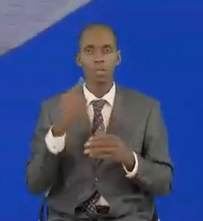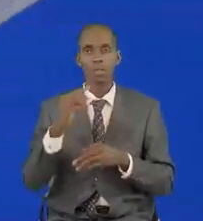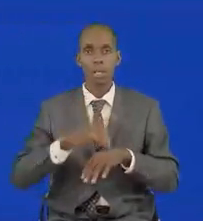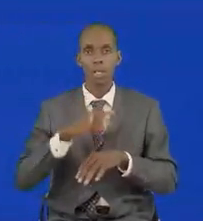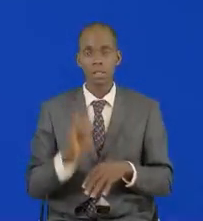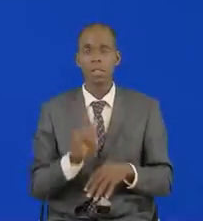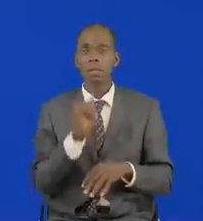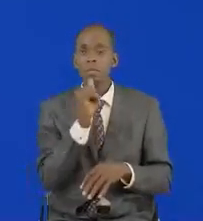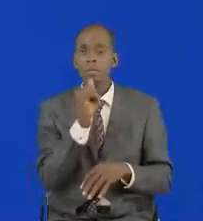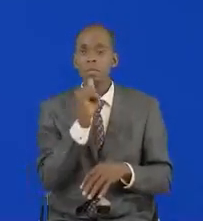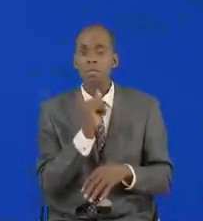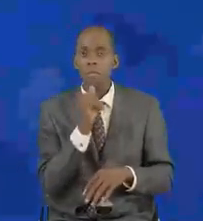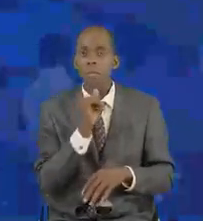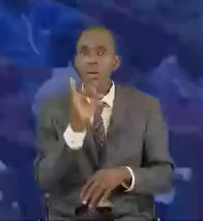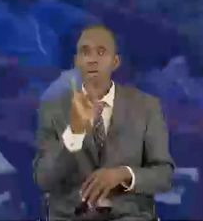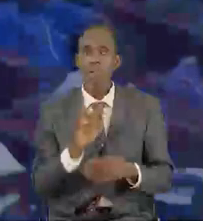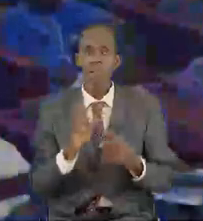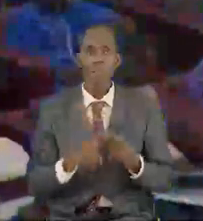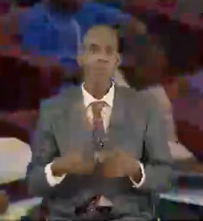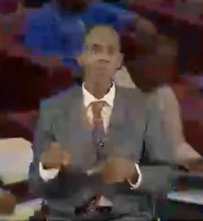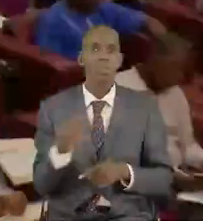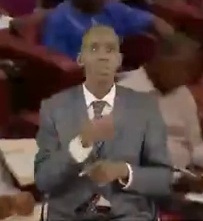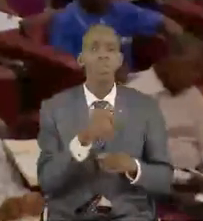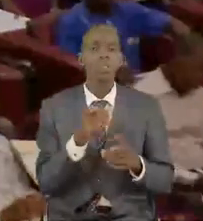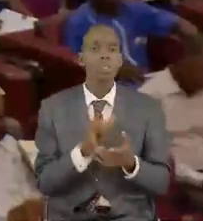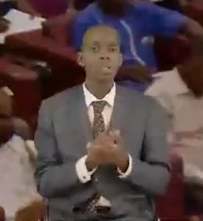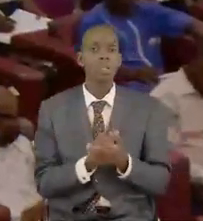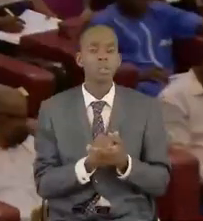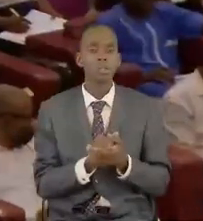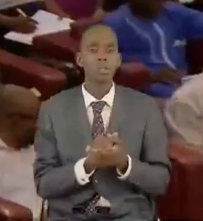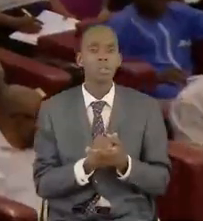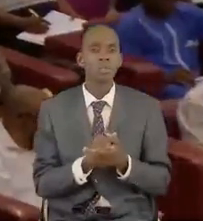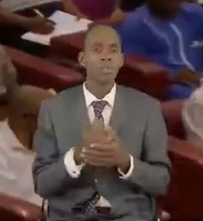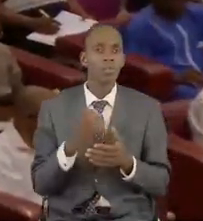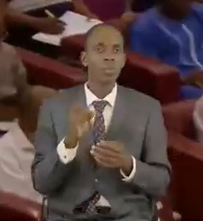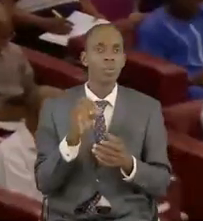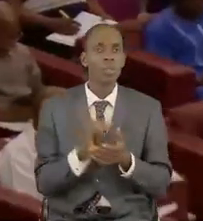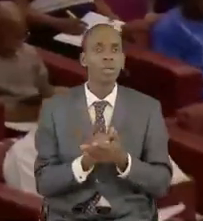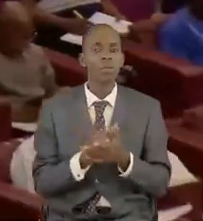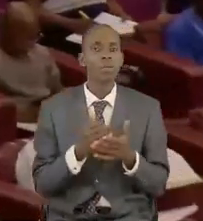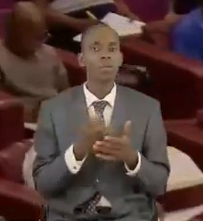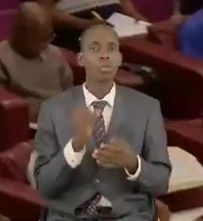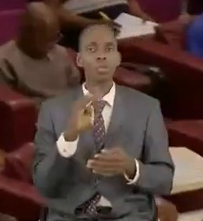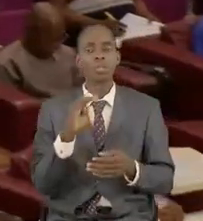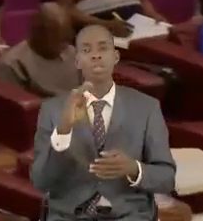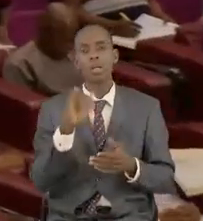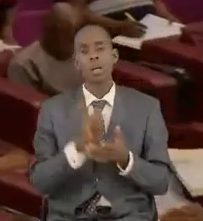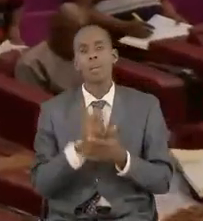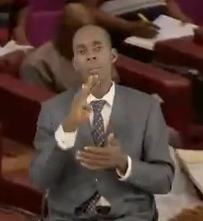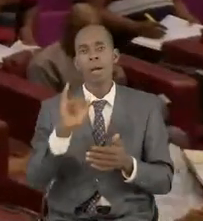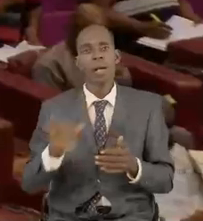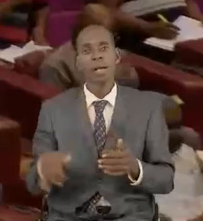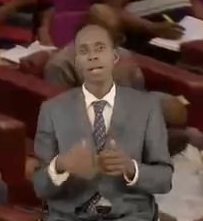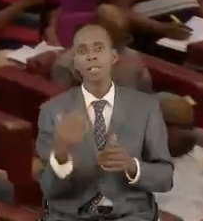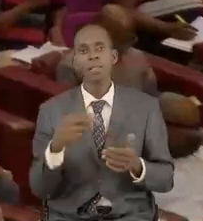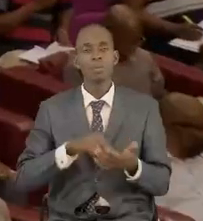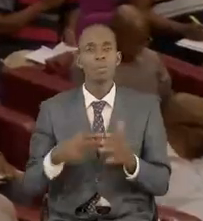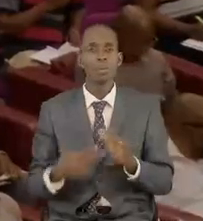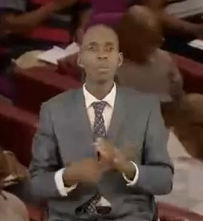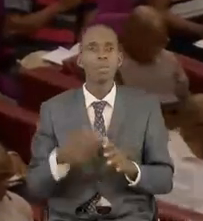païens je l'exposé en particulier à ceux qui sont les plus considérés afin de ne pas